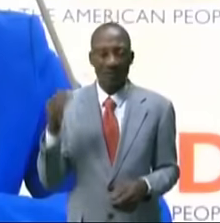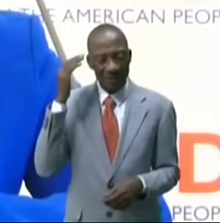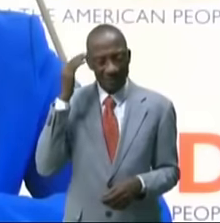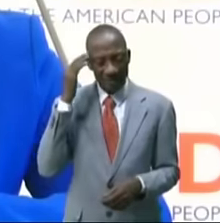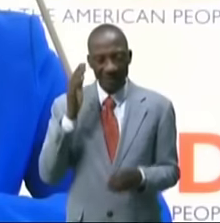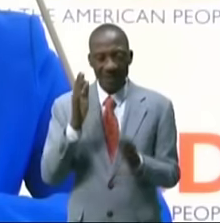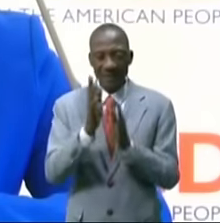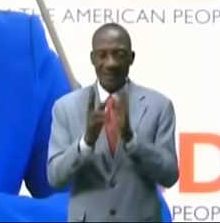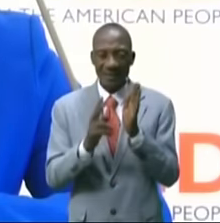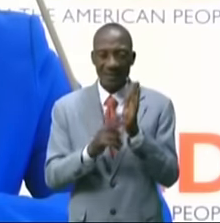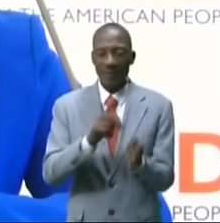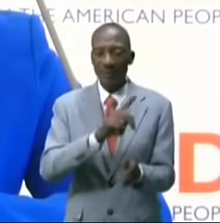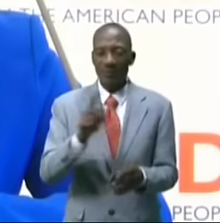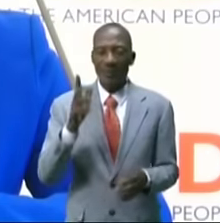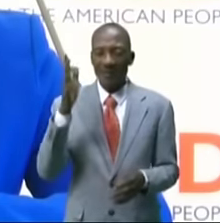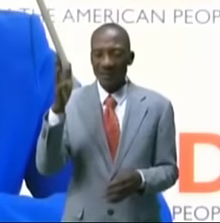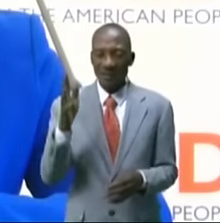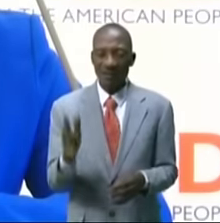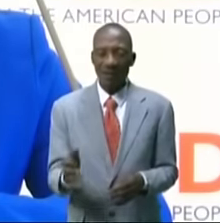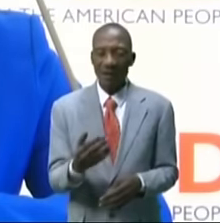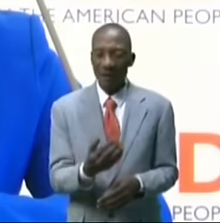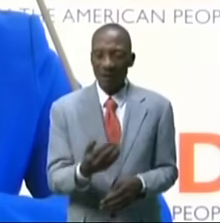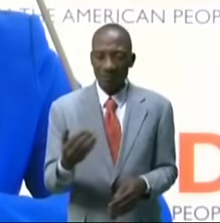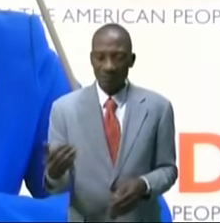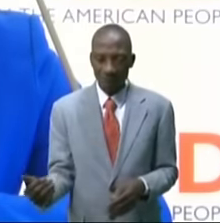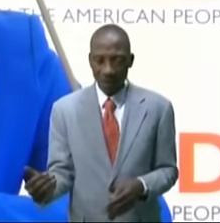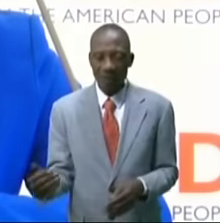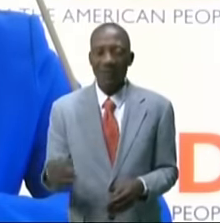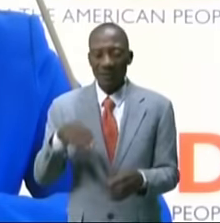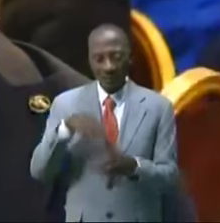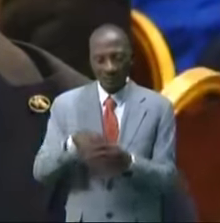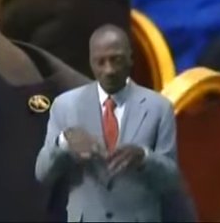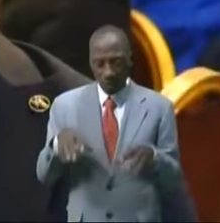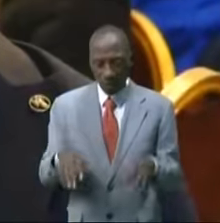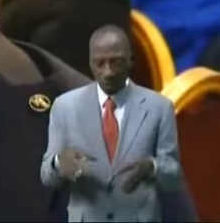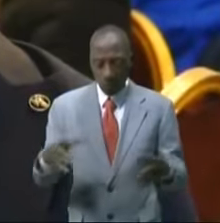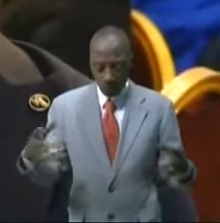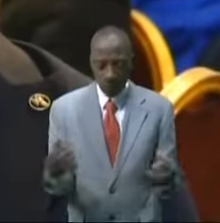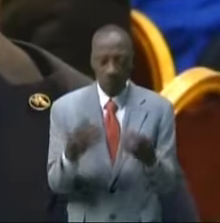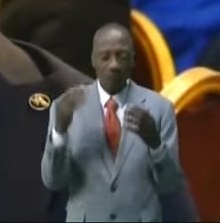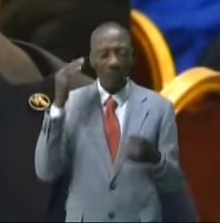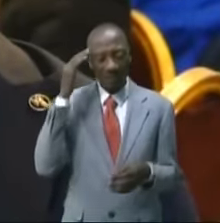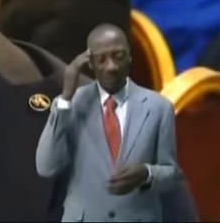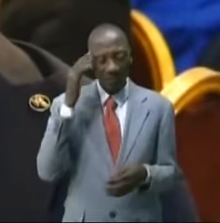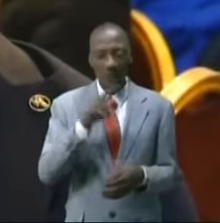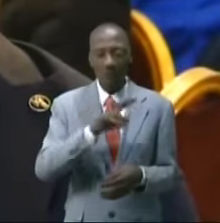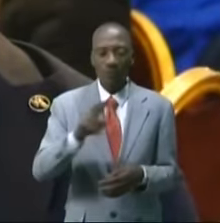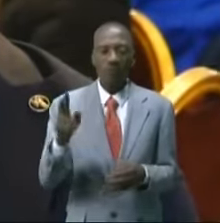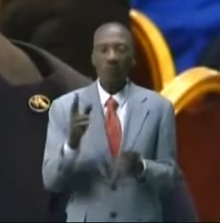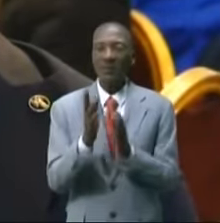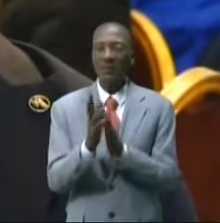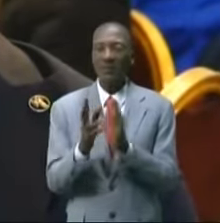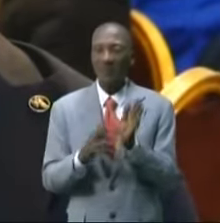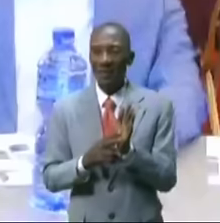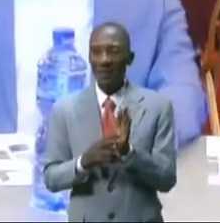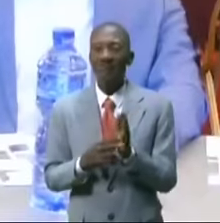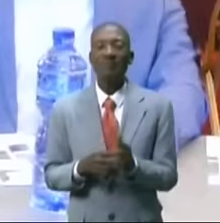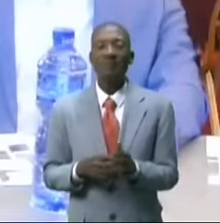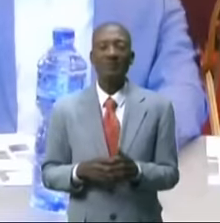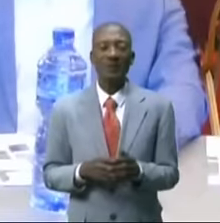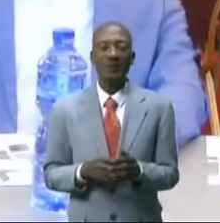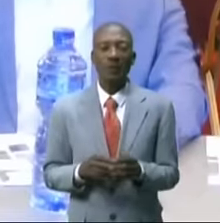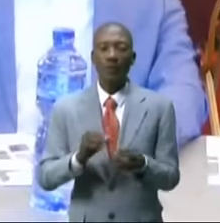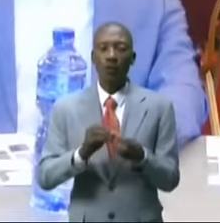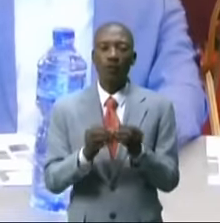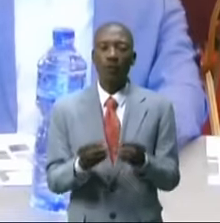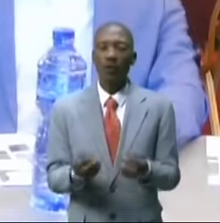enfants positifs étaient sous ARV. Et en décembre 2017, le nombre est passé de